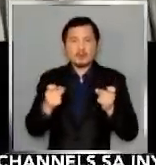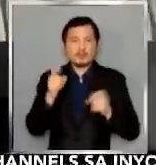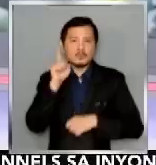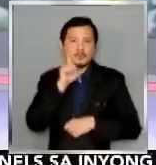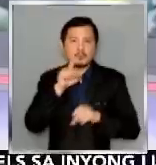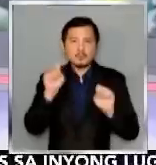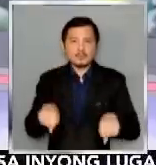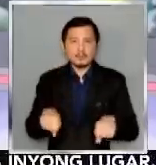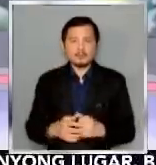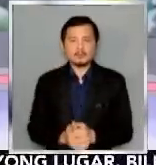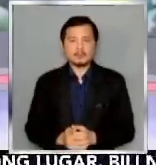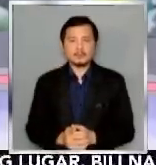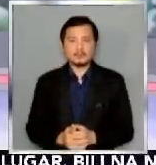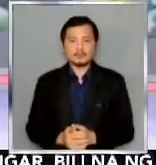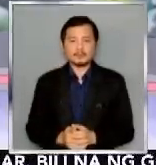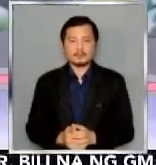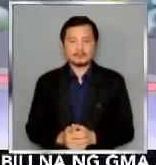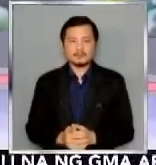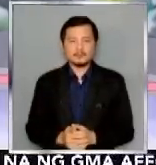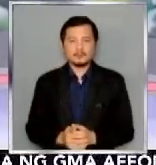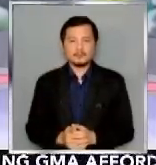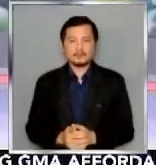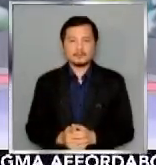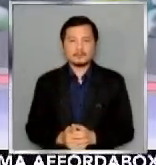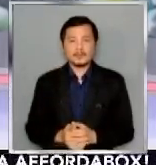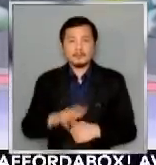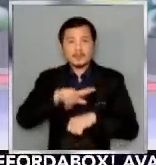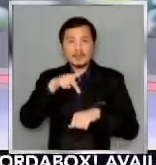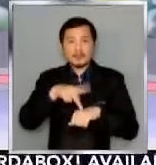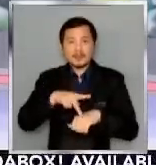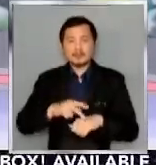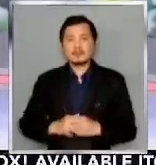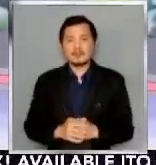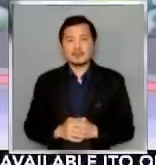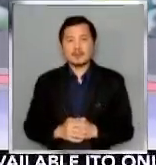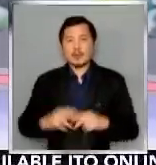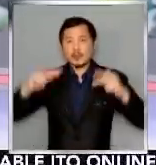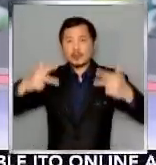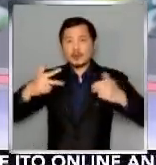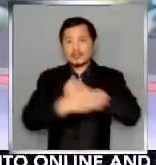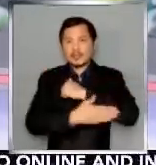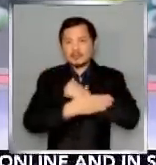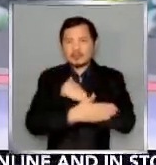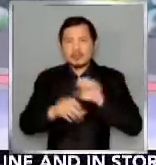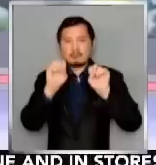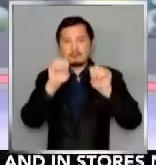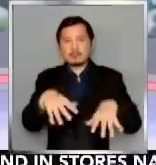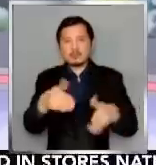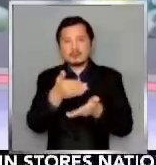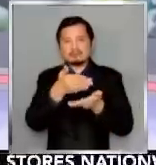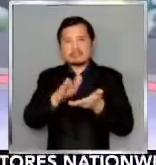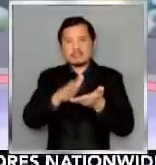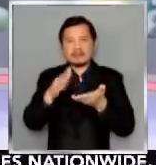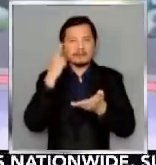Horas. Ikatlo raw po ang Pilipinas sa may pinakamalaking ambag sa polusyon sa karagatan base sa isang pag-aaral. Binanggit